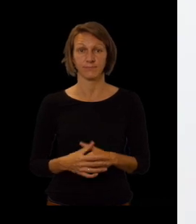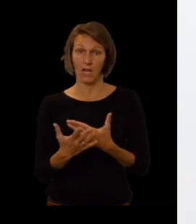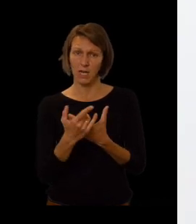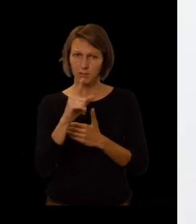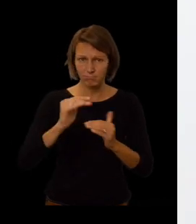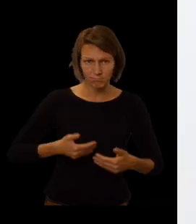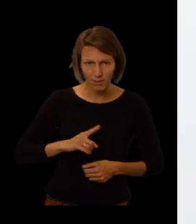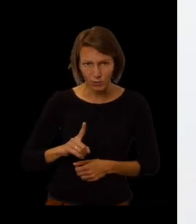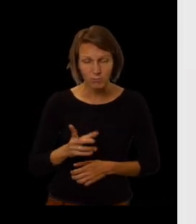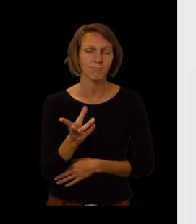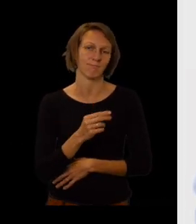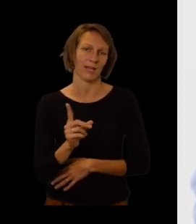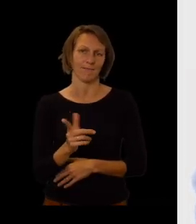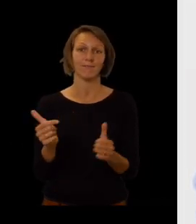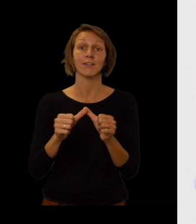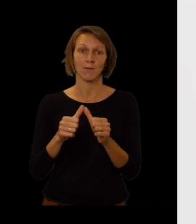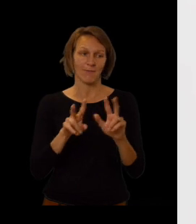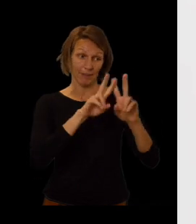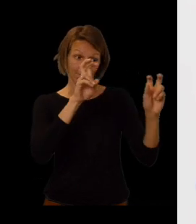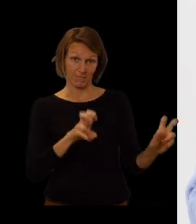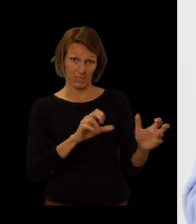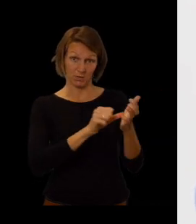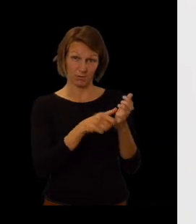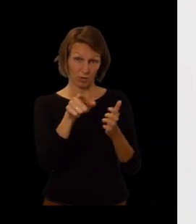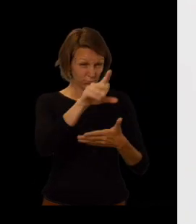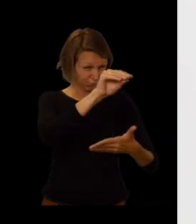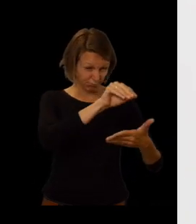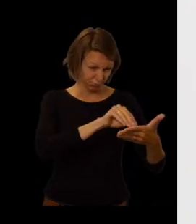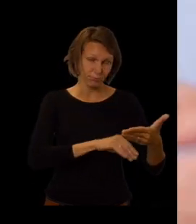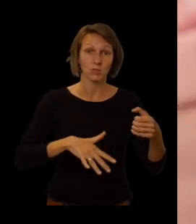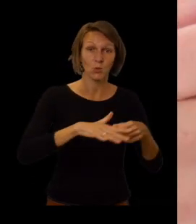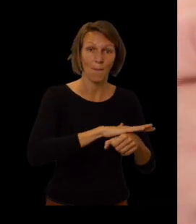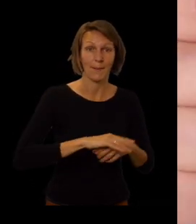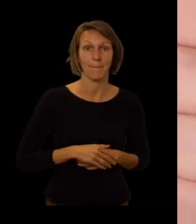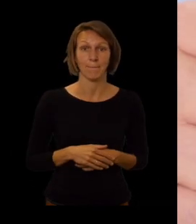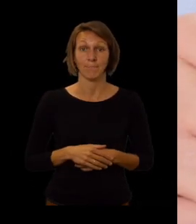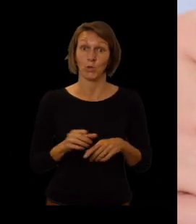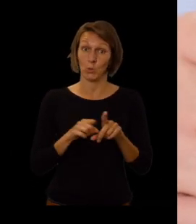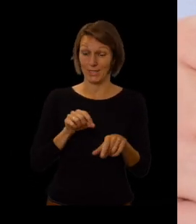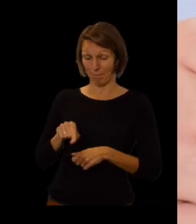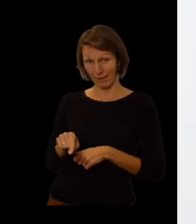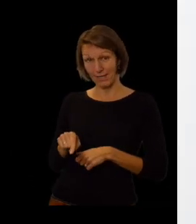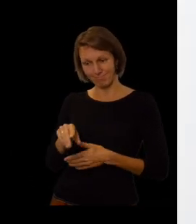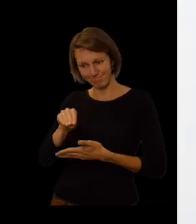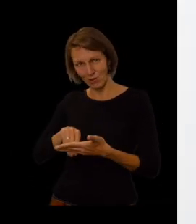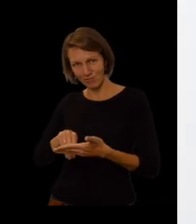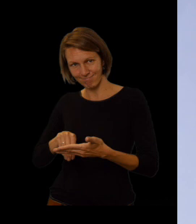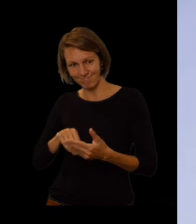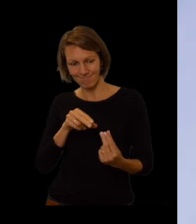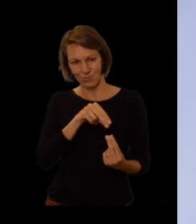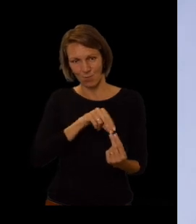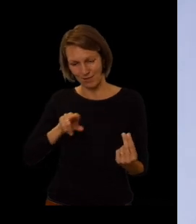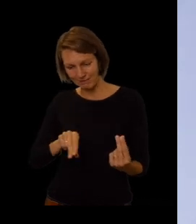pas grave. Dans ce cas, vous devez remplir l'ensemble de la fiche d'identification, y compris la petite étiquette, que vous